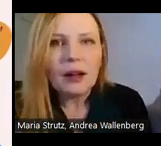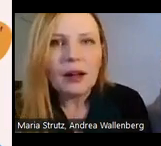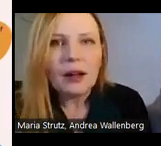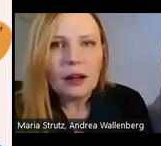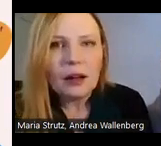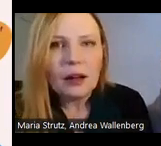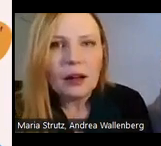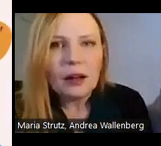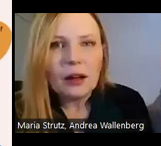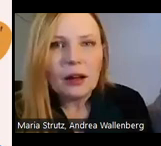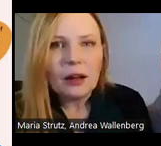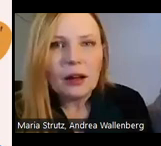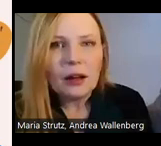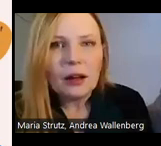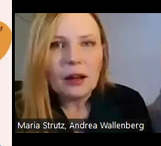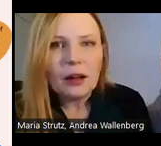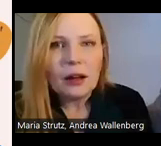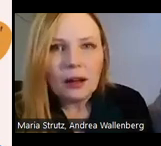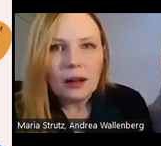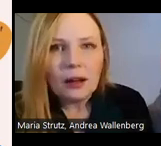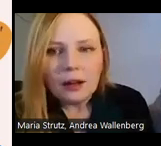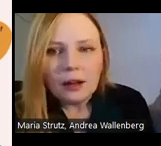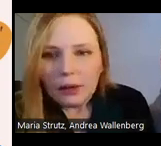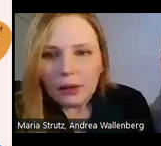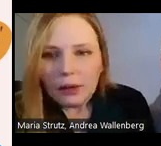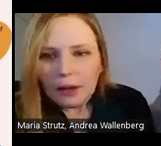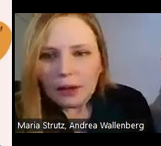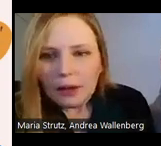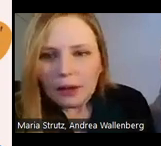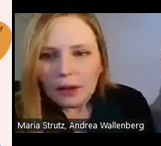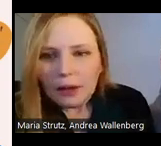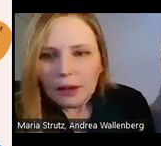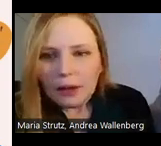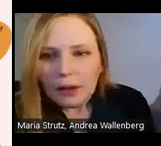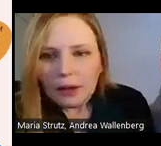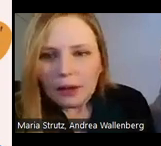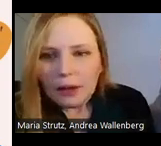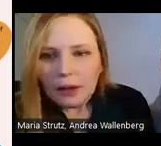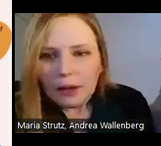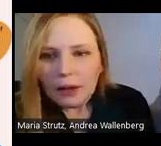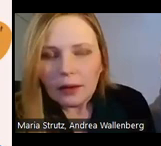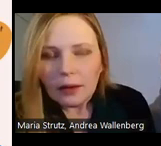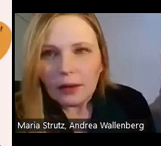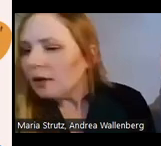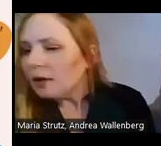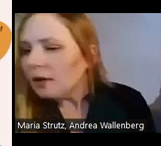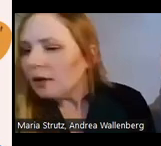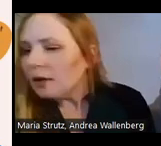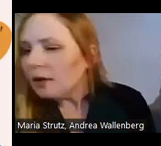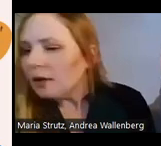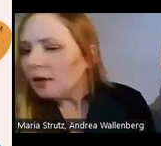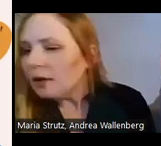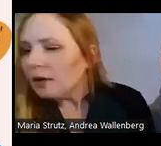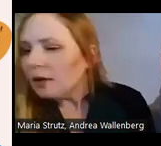Men... Maria och Andrea, det laggar jättemycket från er nu. Så det schackar när ni pratar. Vet inte riktigt.